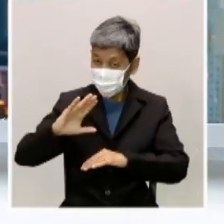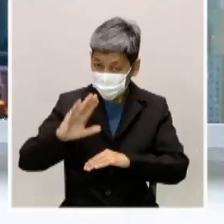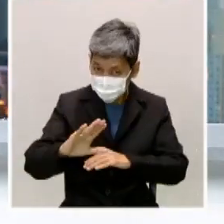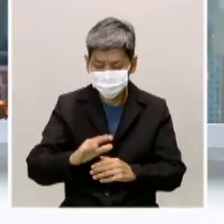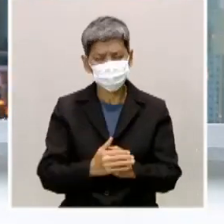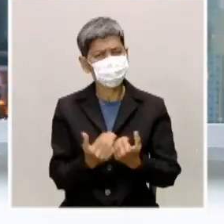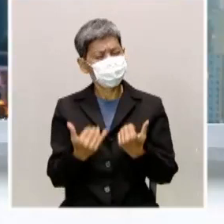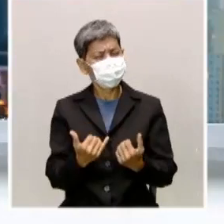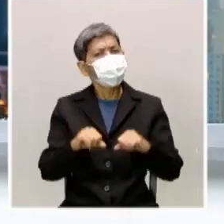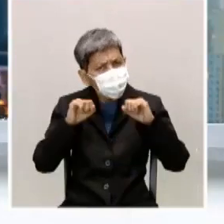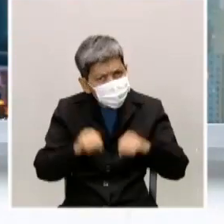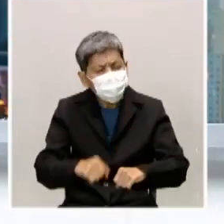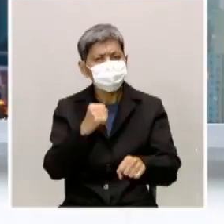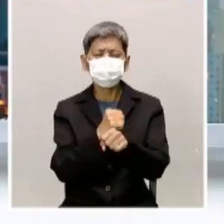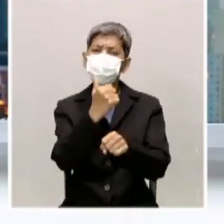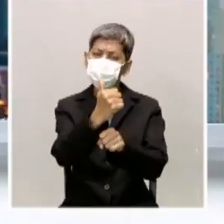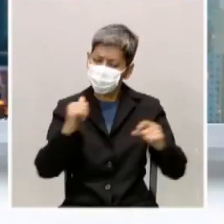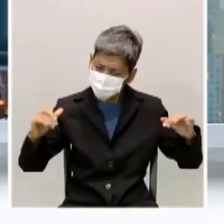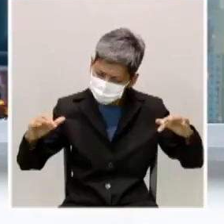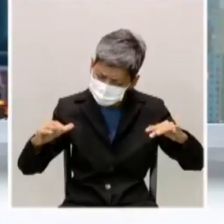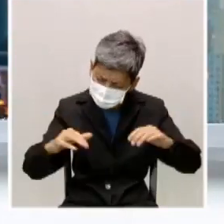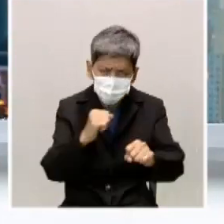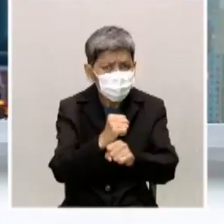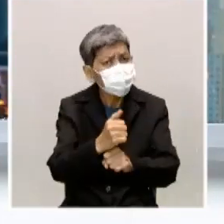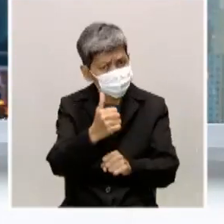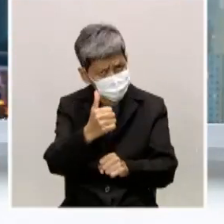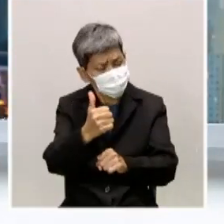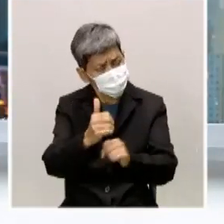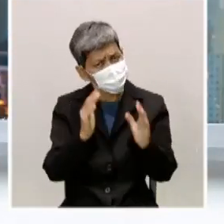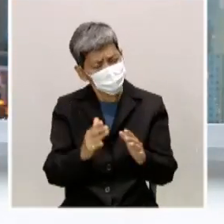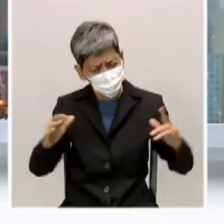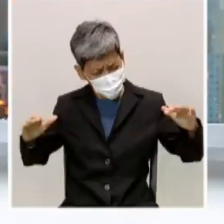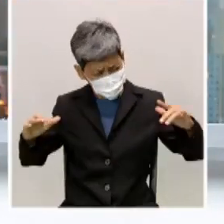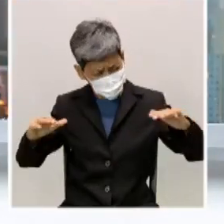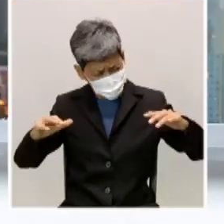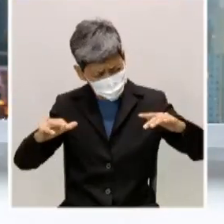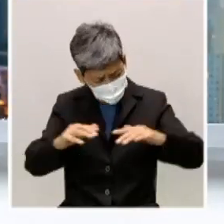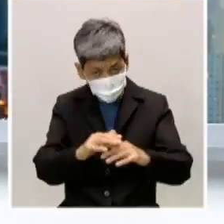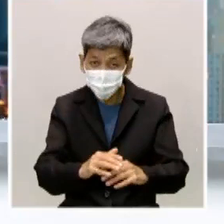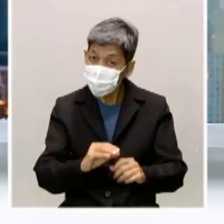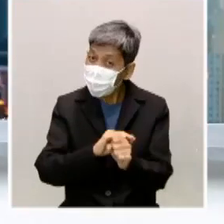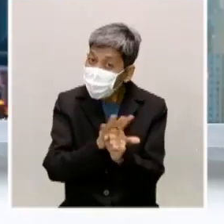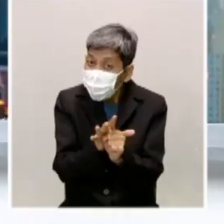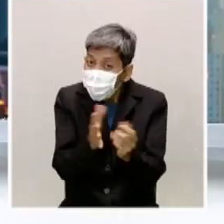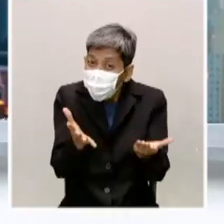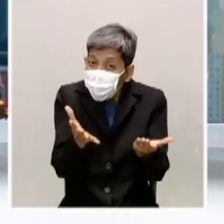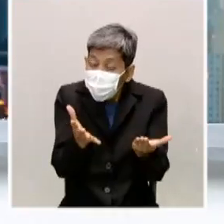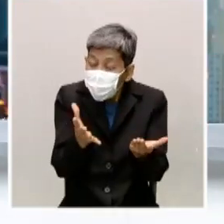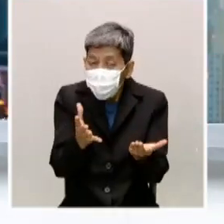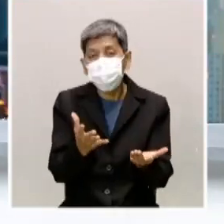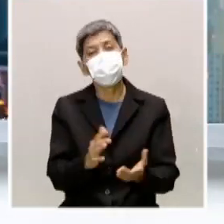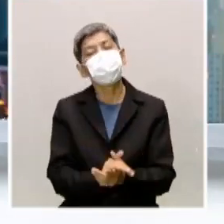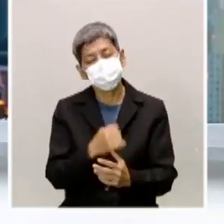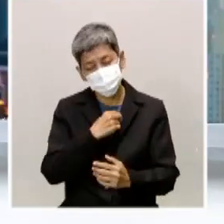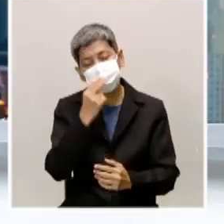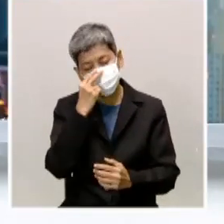ๆแต่ล่าสุดนี้อนุญาตให้สามารถที่จะจัดเทศกาลใหญ่ได้แล้วคนก็จะมากันเยอะแบบนี้ไม่กลัวโควิด-19 หรอมันเกิดอะไรขึ้น